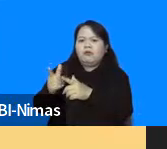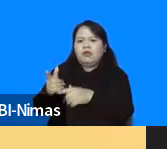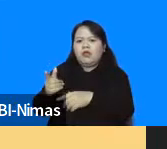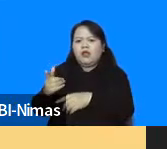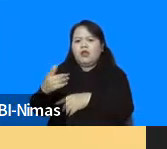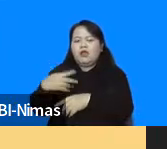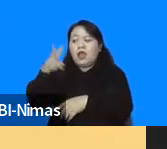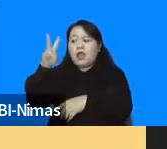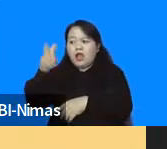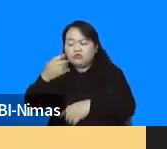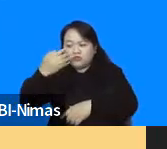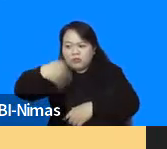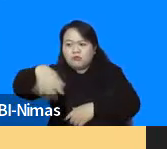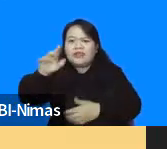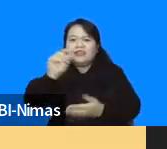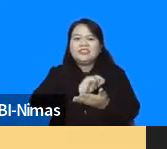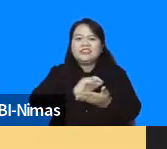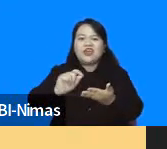Bukankah yang harusnya